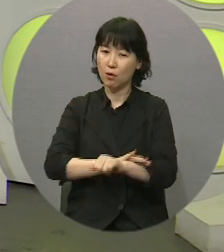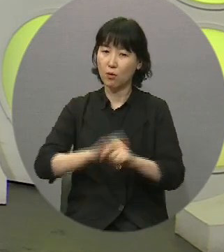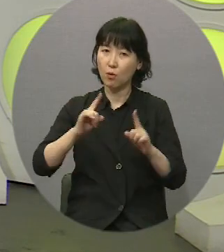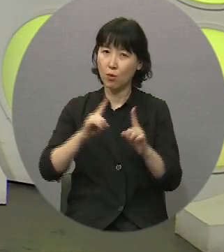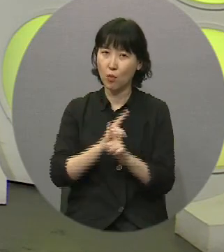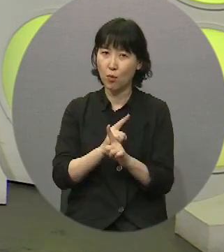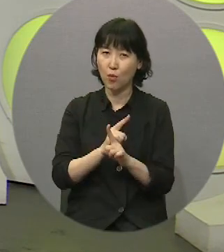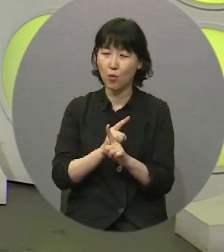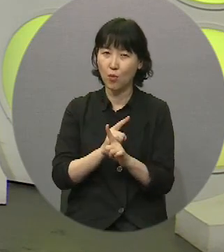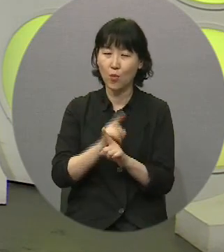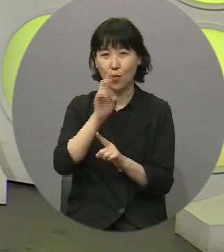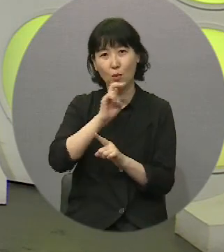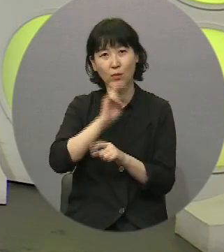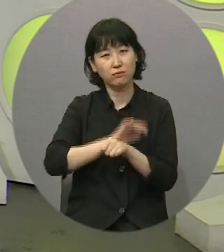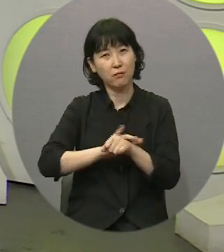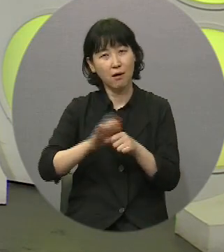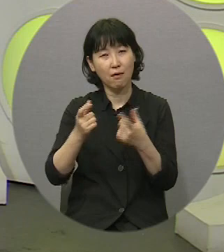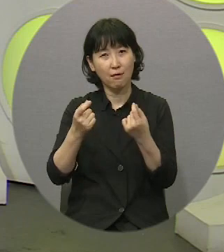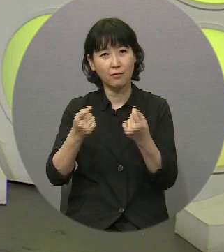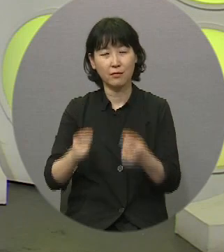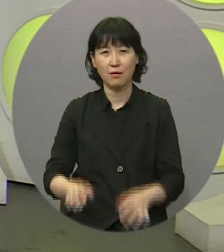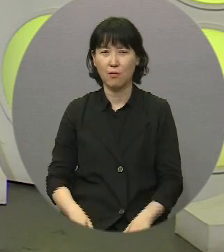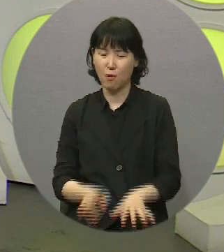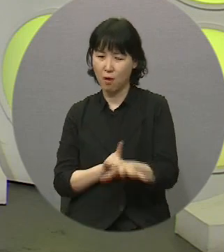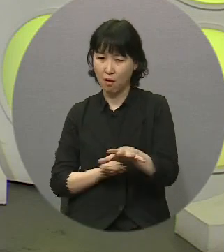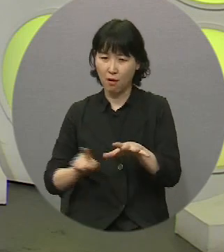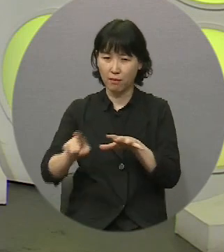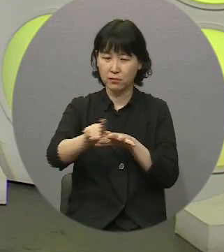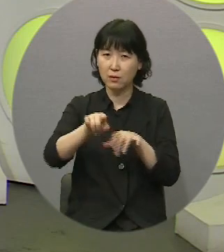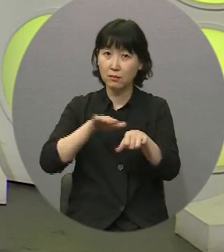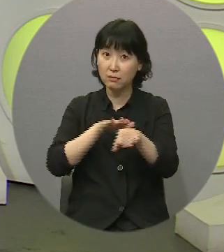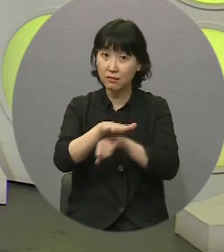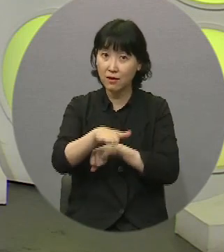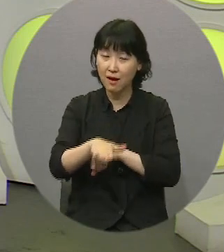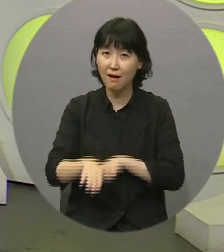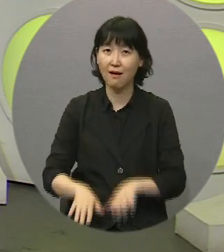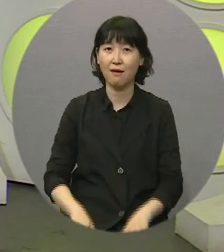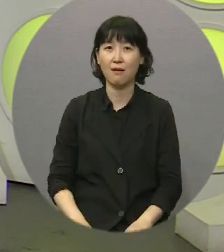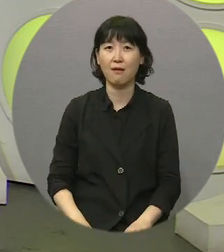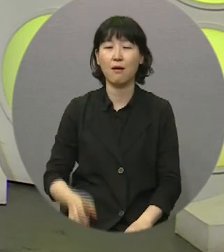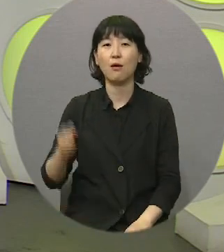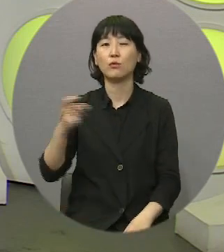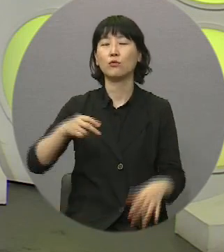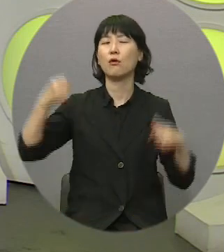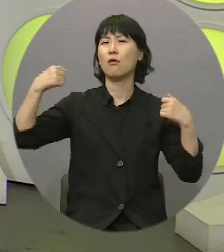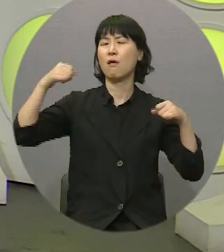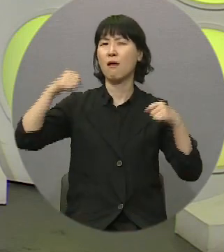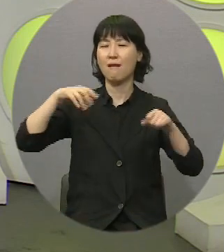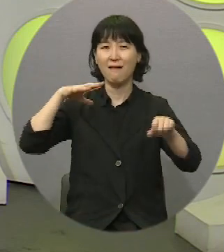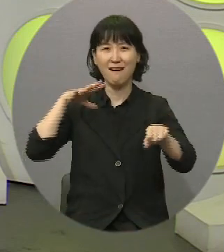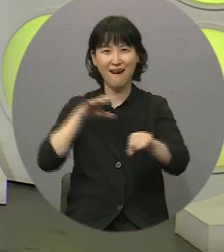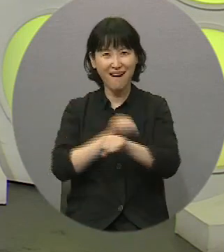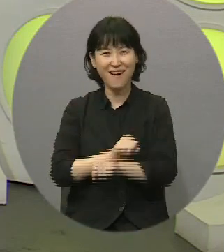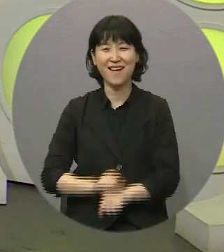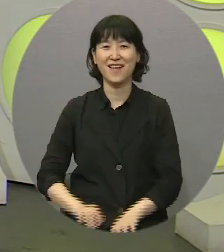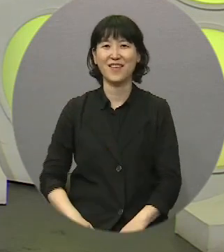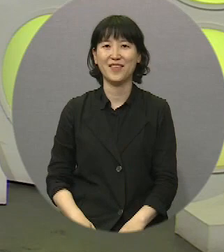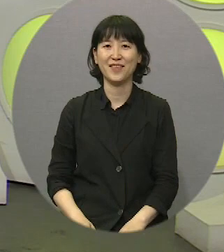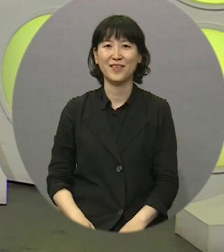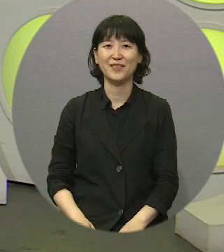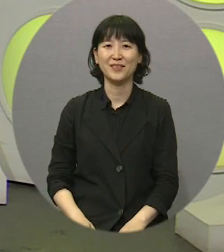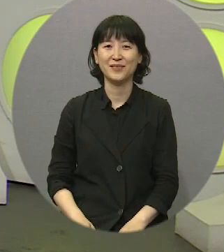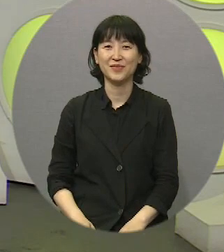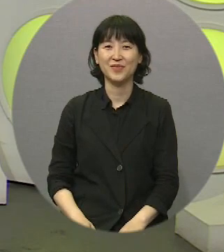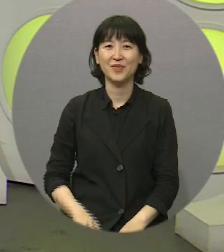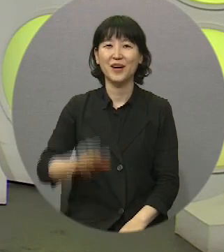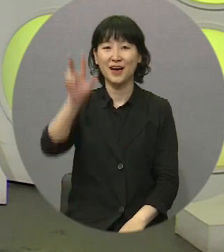예. 이렇게 항상 예, 선두의 주자로 가고 무엇보다도 네. 안무가 또 멋지네요. 이게 전국